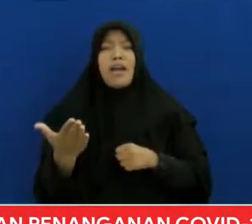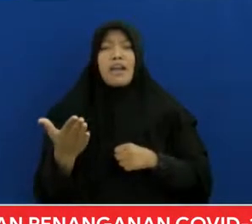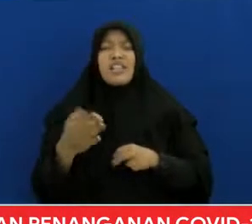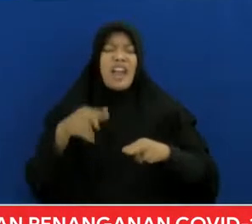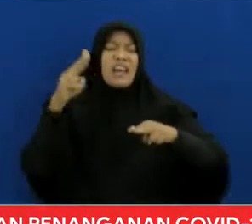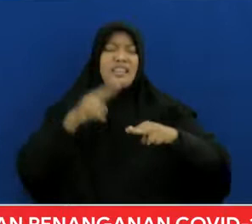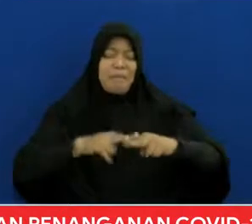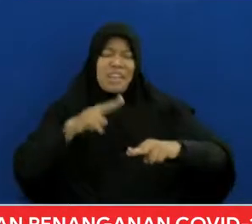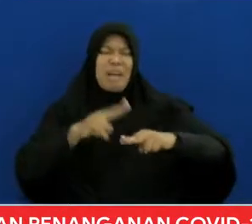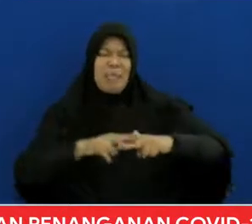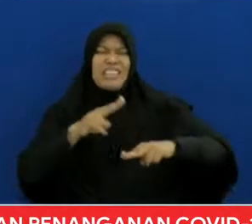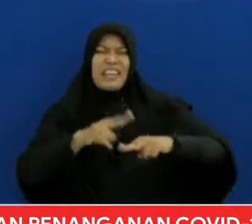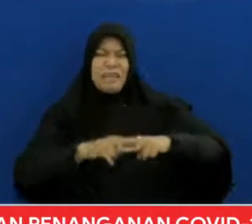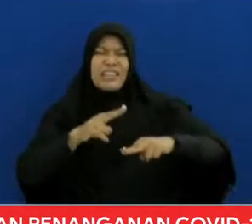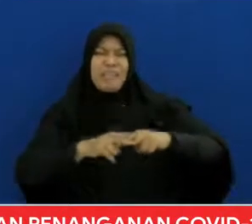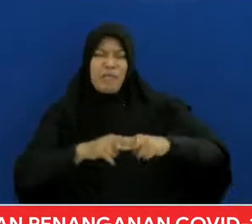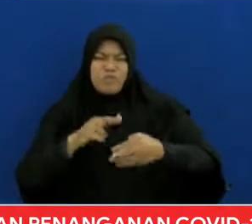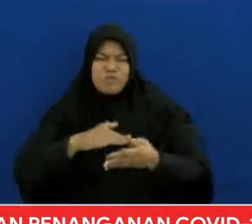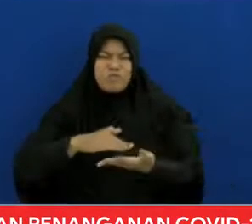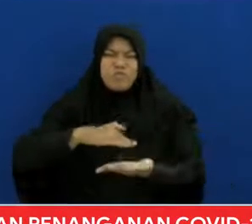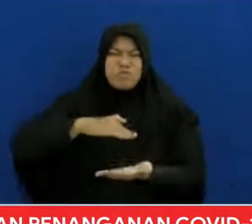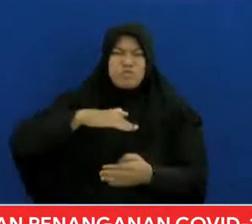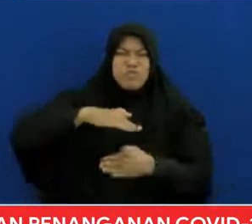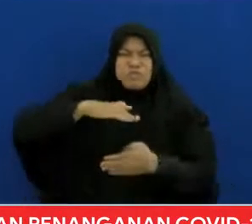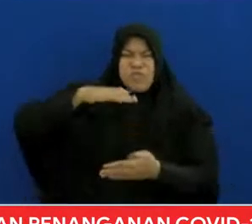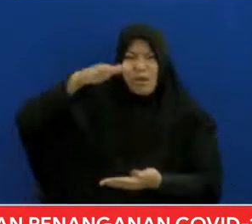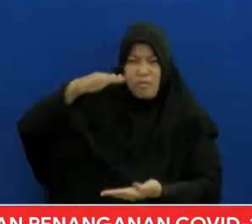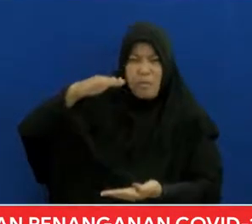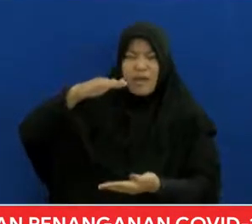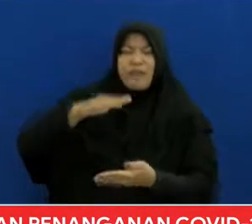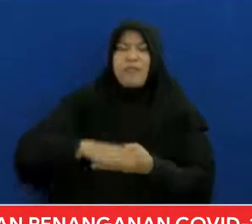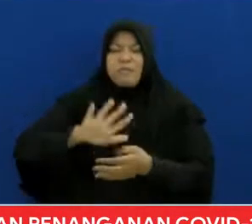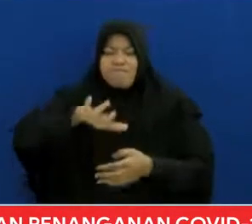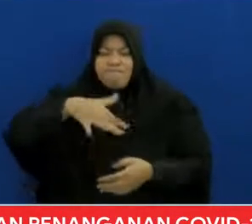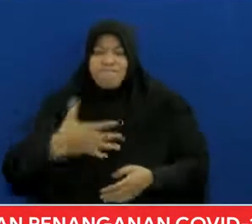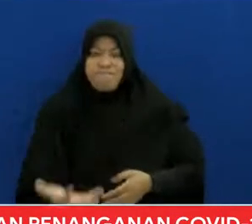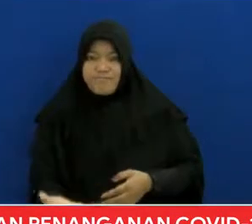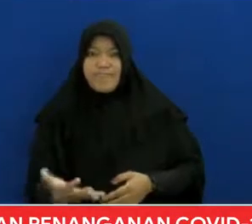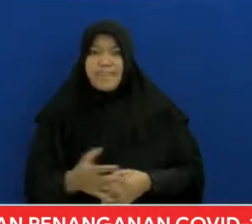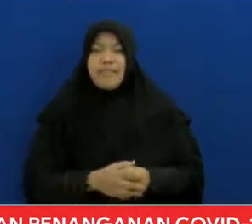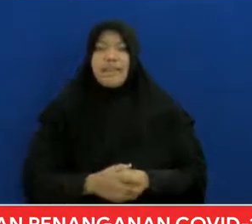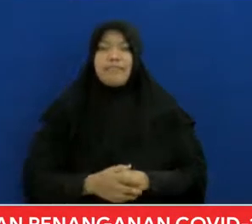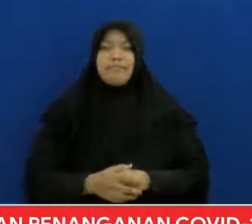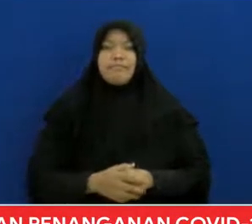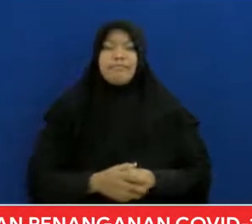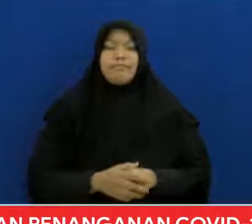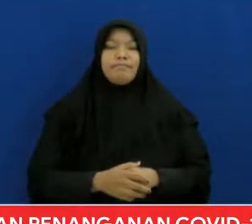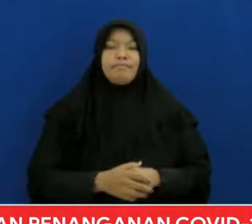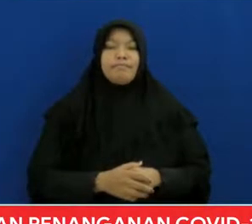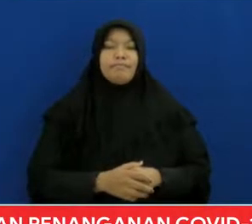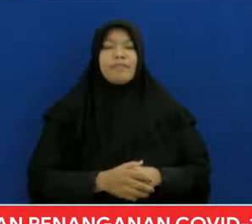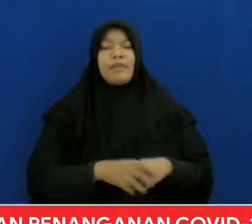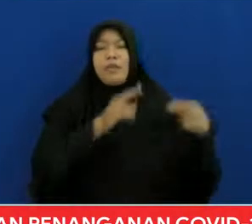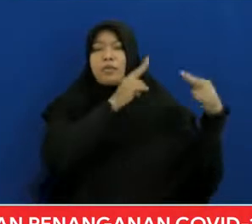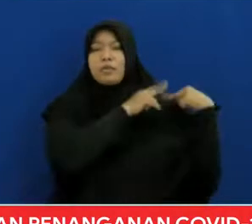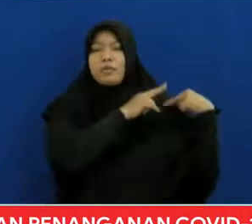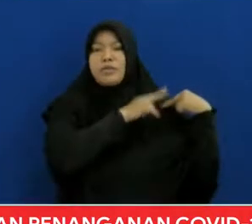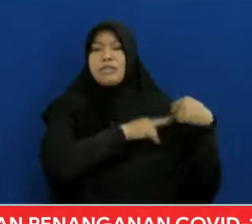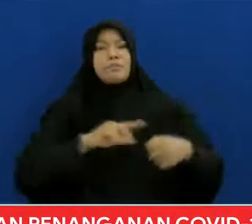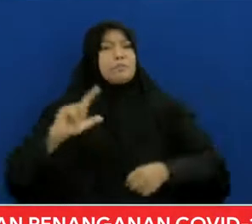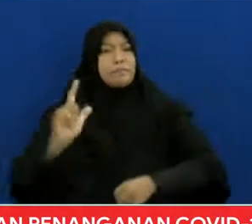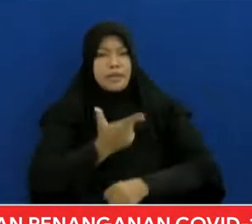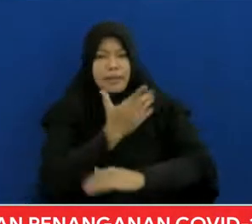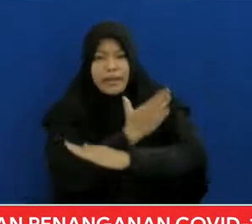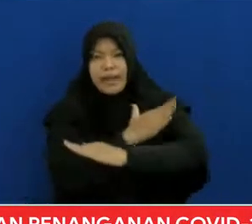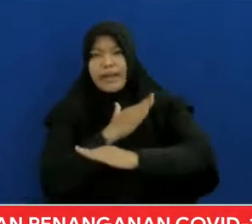bertambah lagi angka kematian di antara saudara-saudara kita. Gugus Tugas Percepatan Penanganan COVID-19